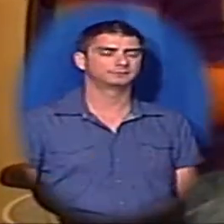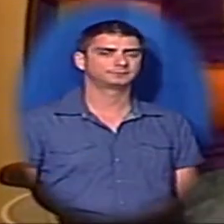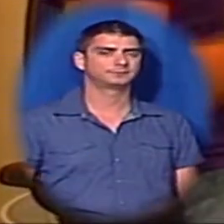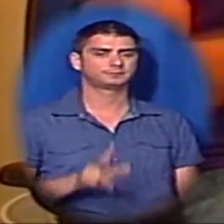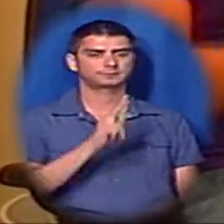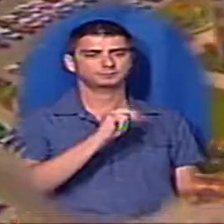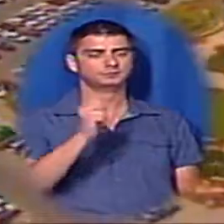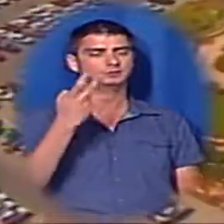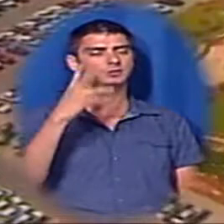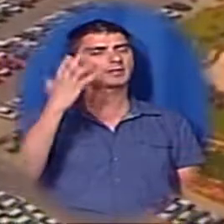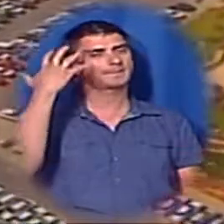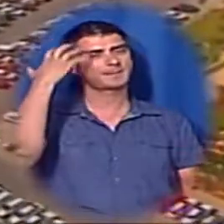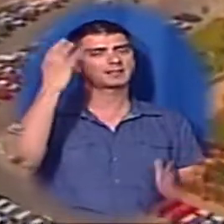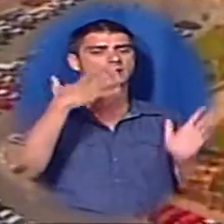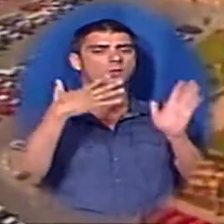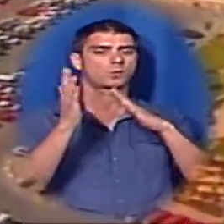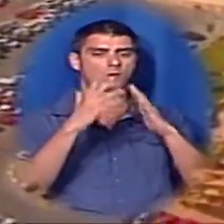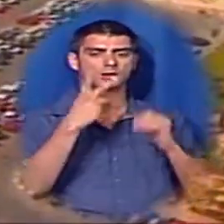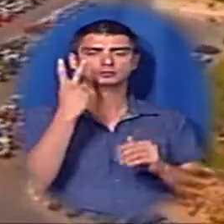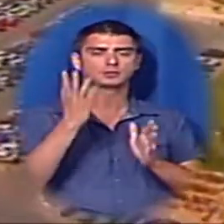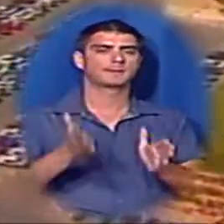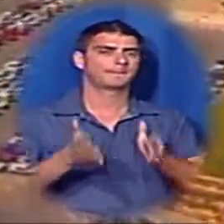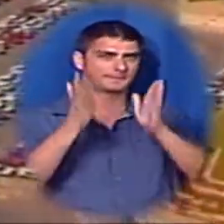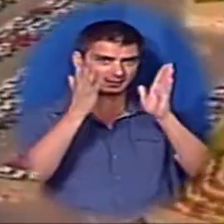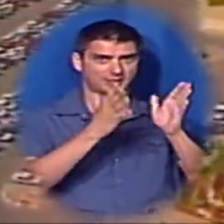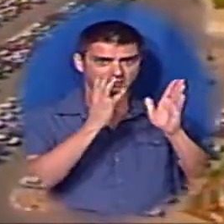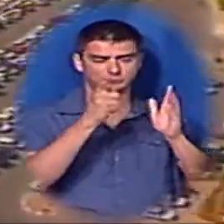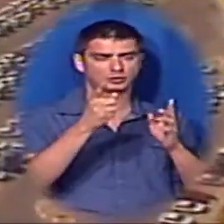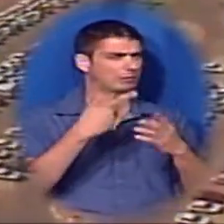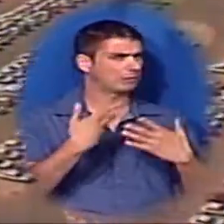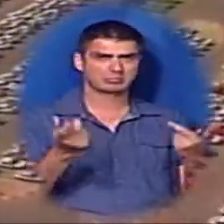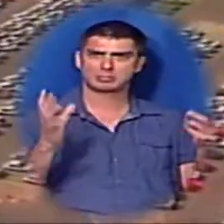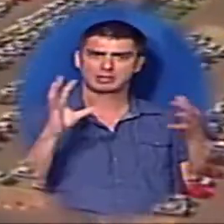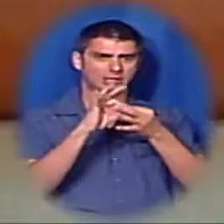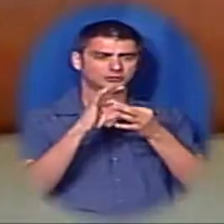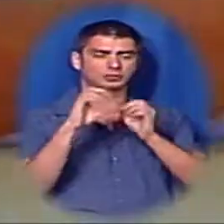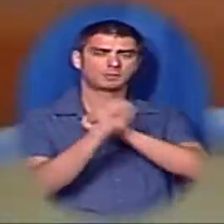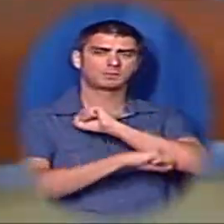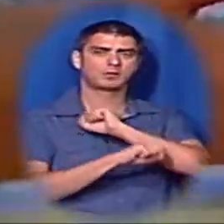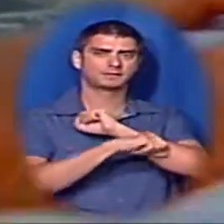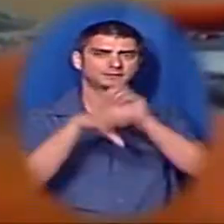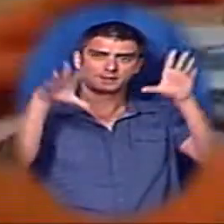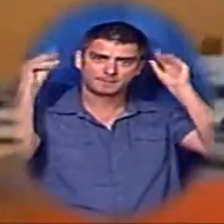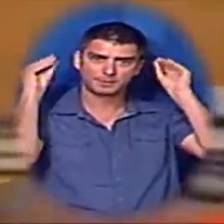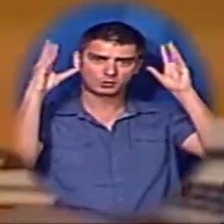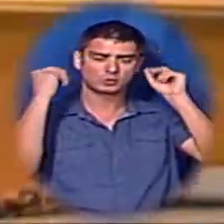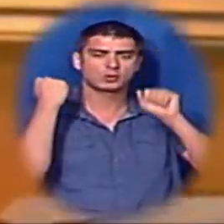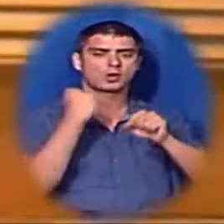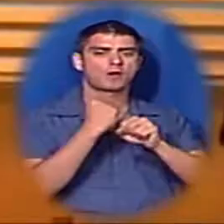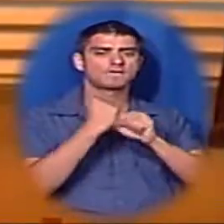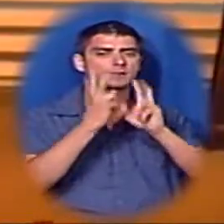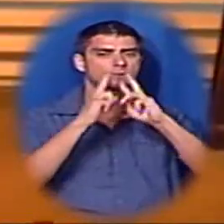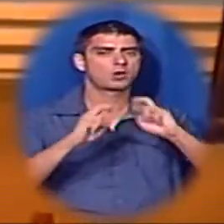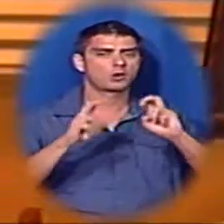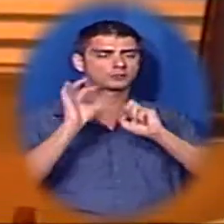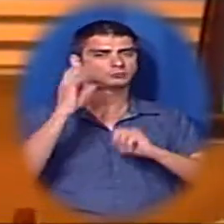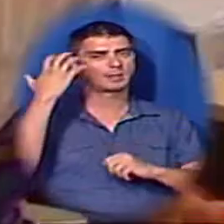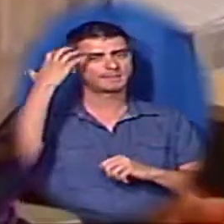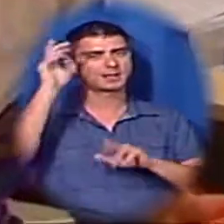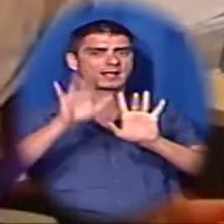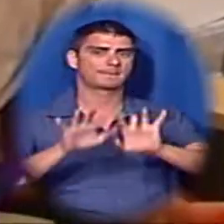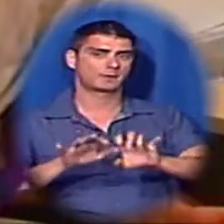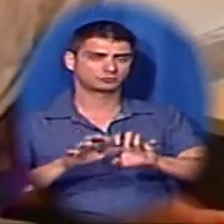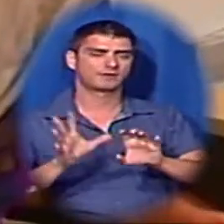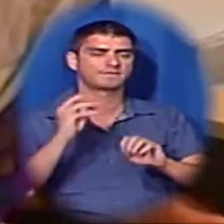לתחומים יותר מדעי הרוח. בשני בניינים שלכאורה אין קשר ביניהם, באוניברסיטת בן גוריון, עובדים חוקרים מתחום מדעי